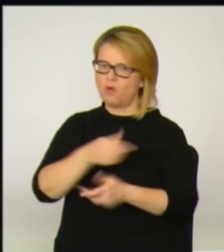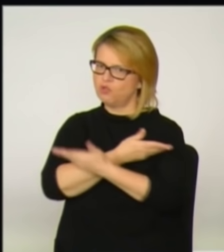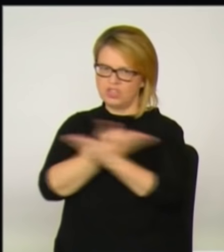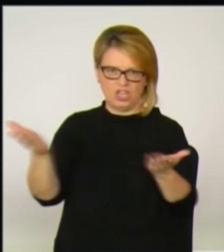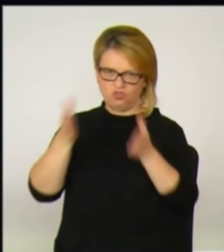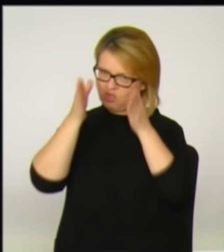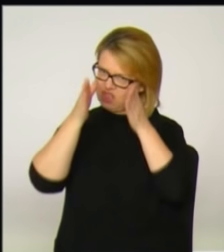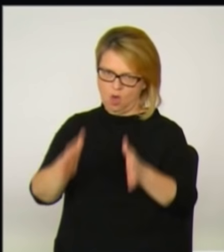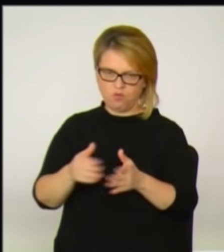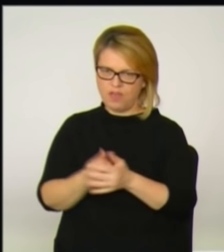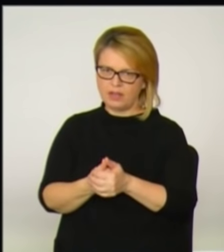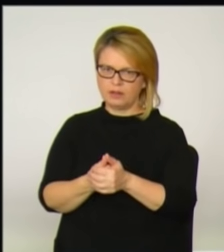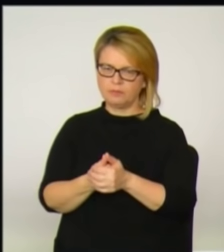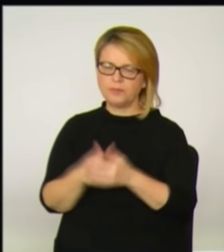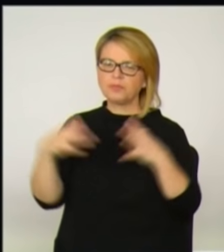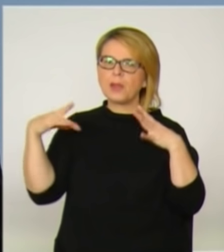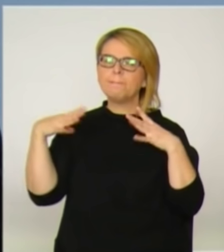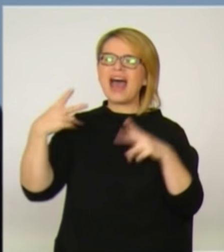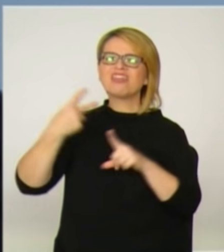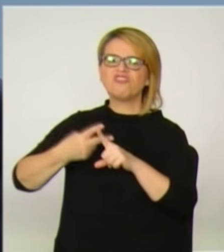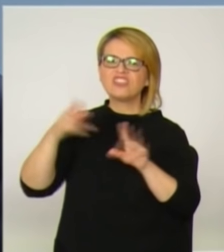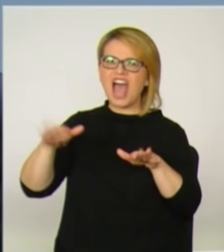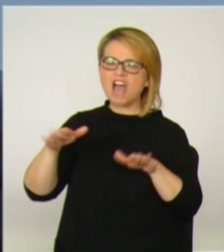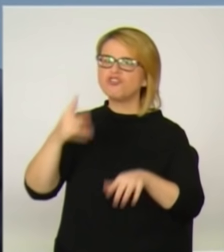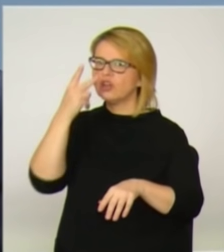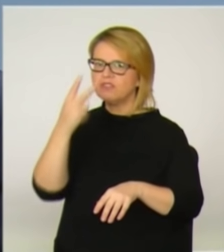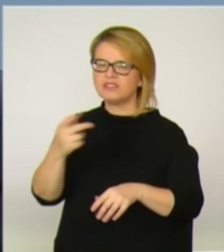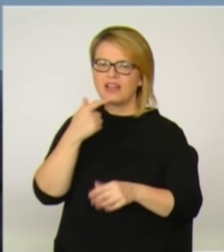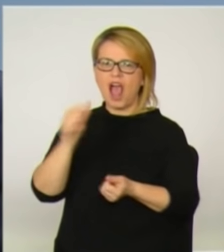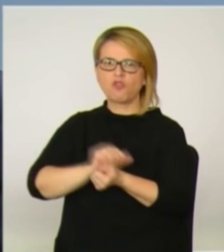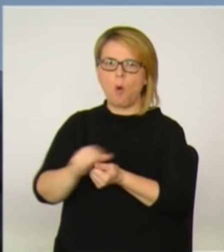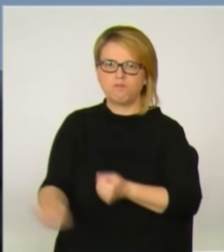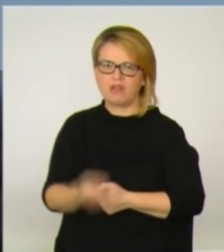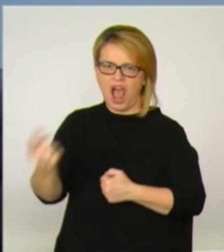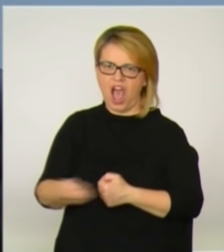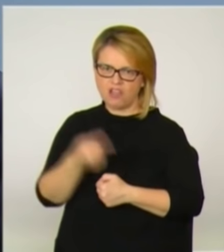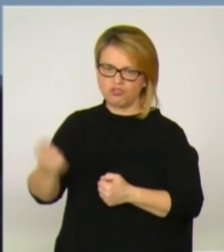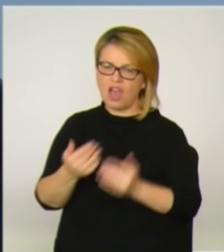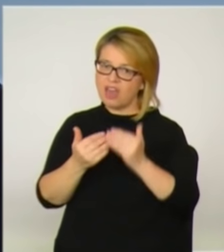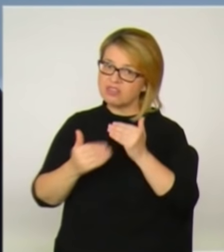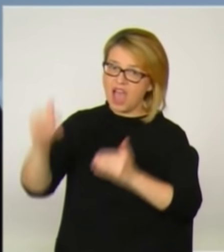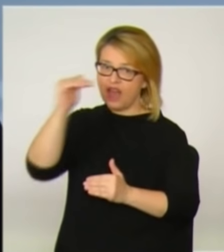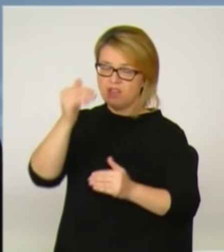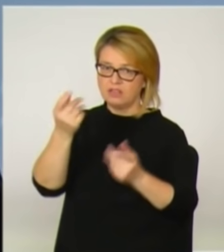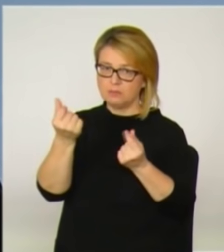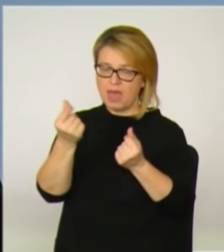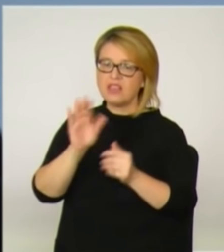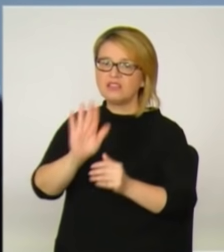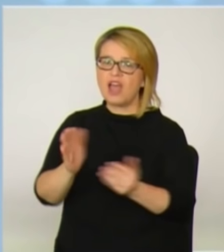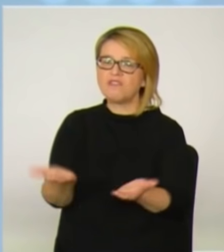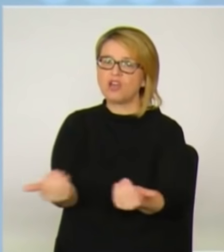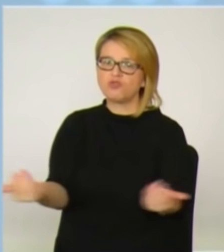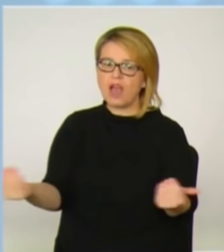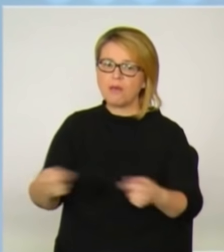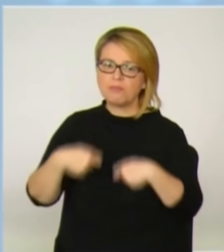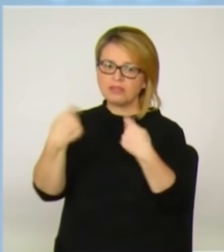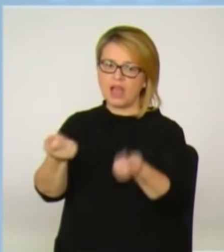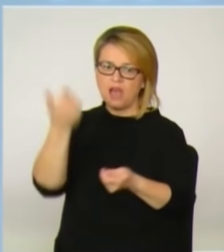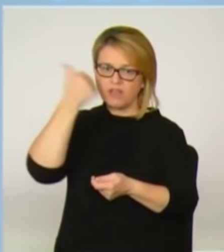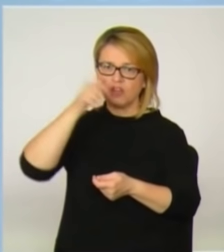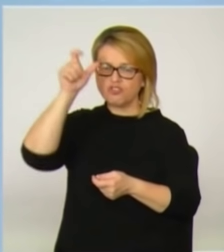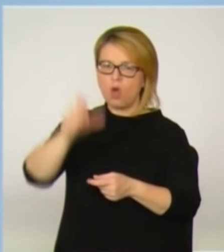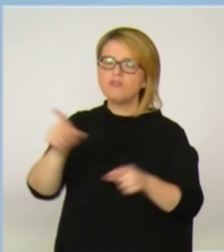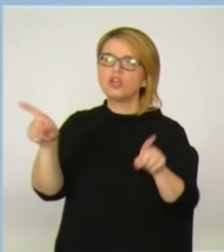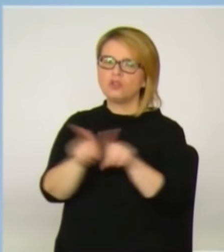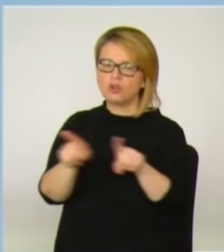V prípade pána vtáčníka to zase vyzerá ako práčka. Najviac peniazí na vašu kampaň dáva človek, ktorý